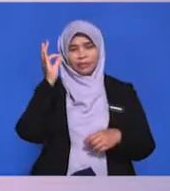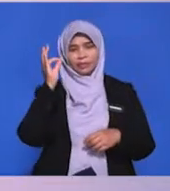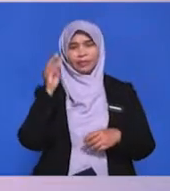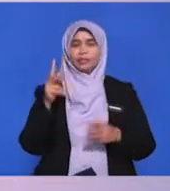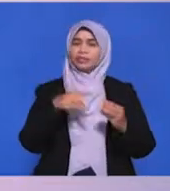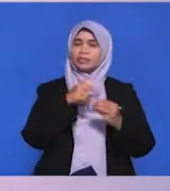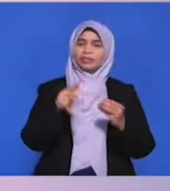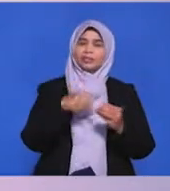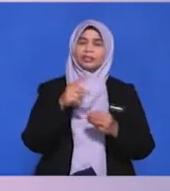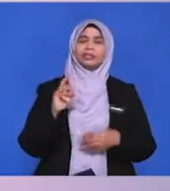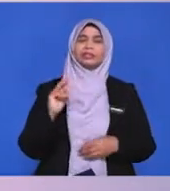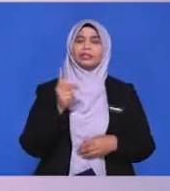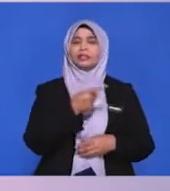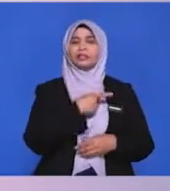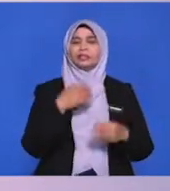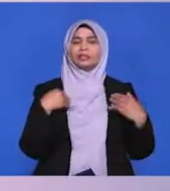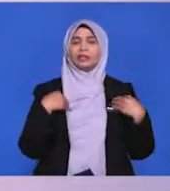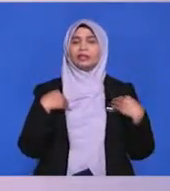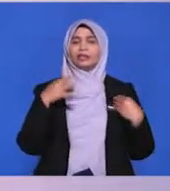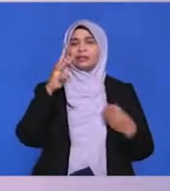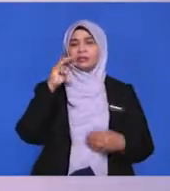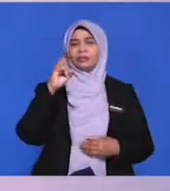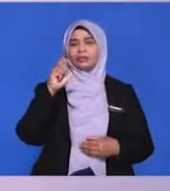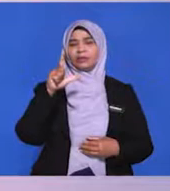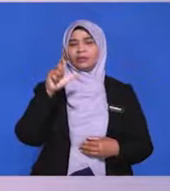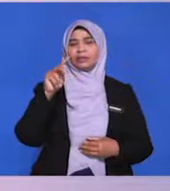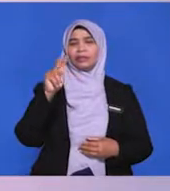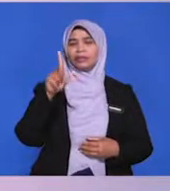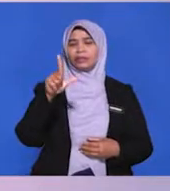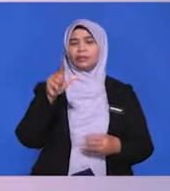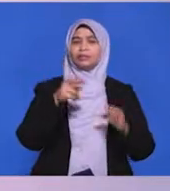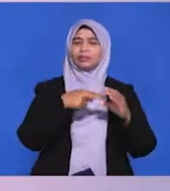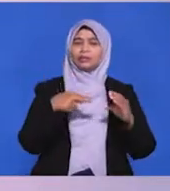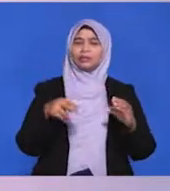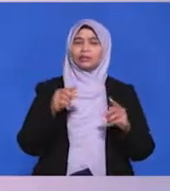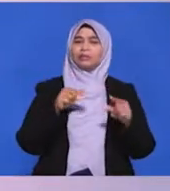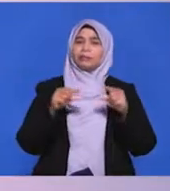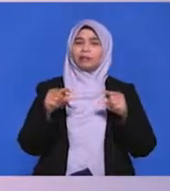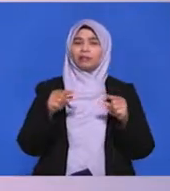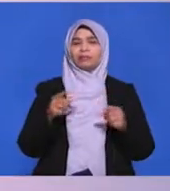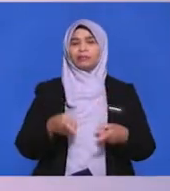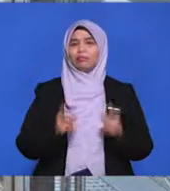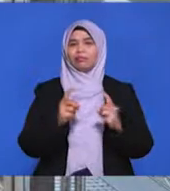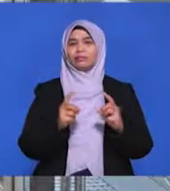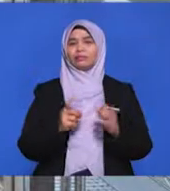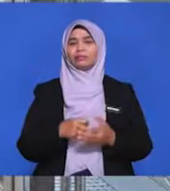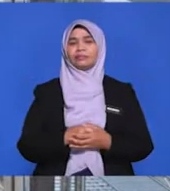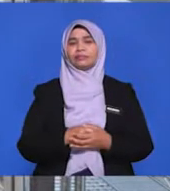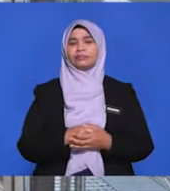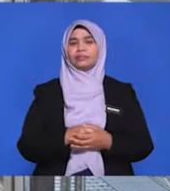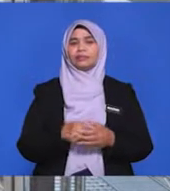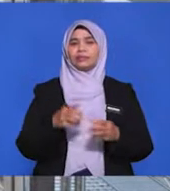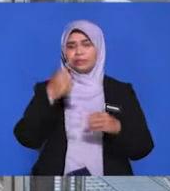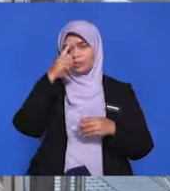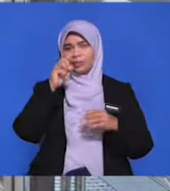molekul-molekul Hai yang bergerak secara rawak dan hal hancur yang tinggi untuk